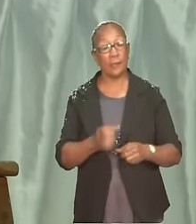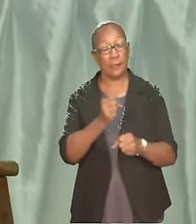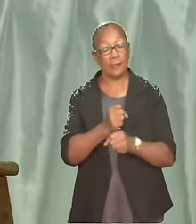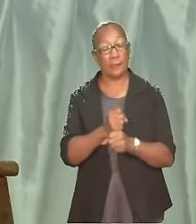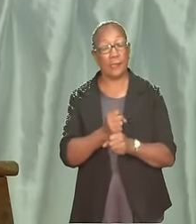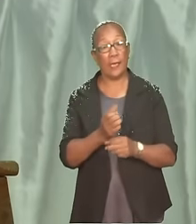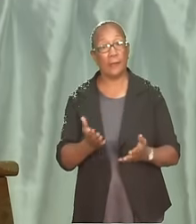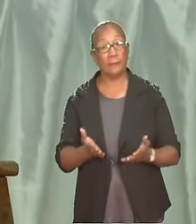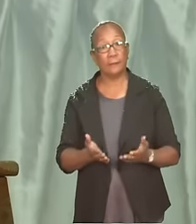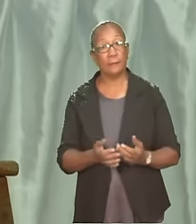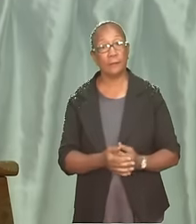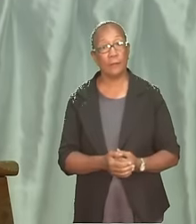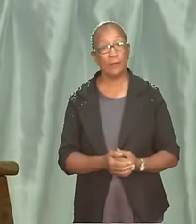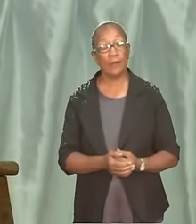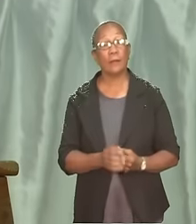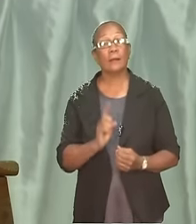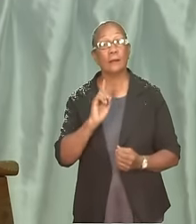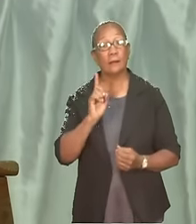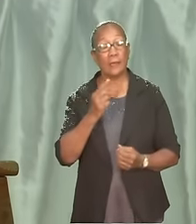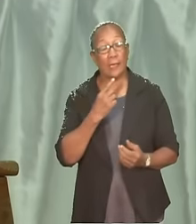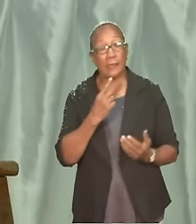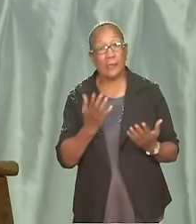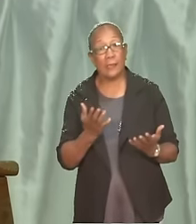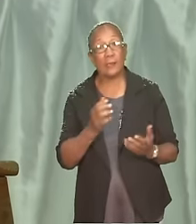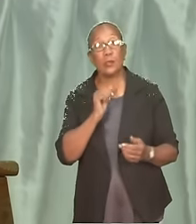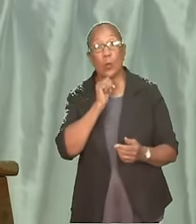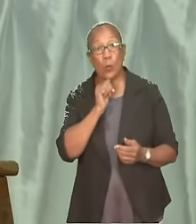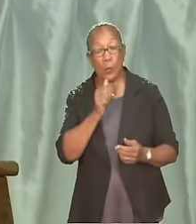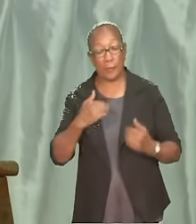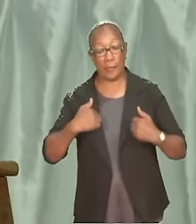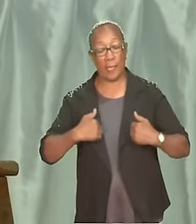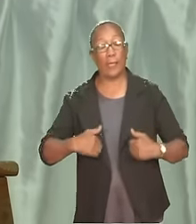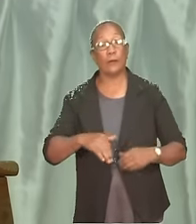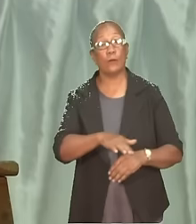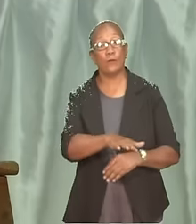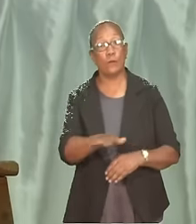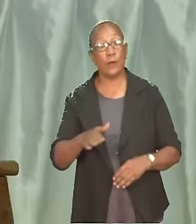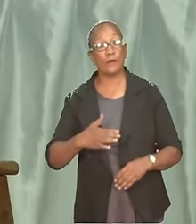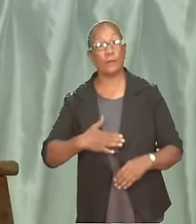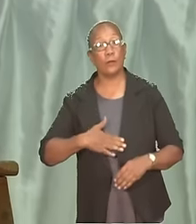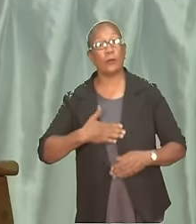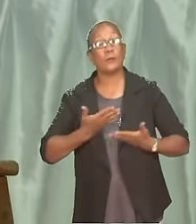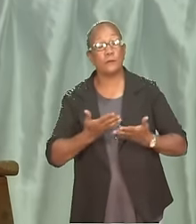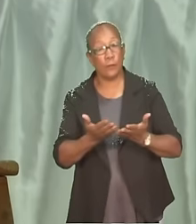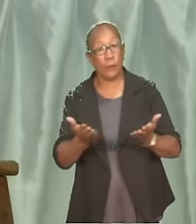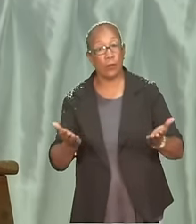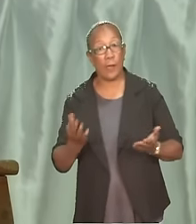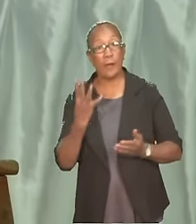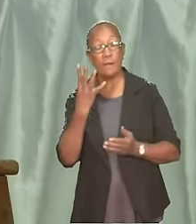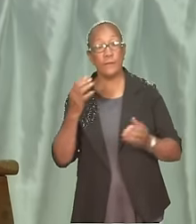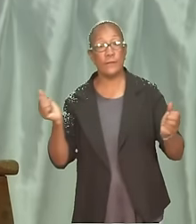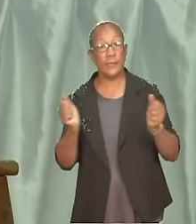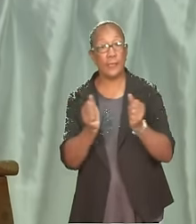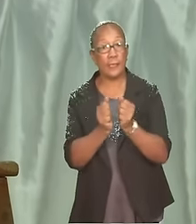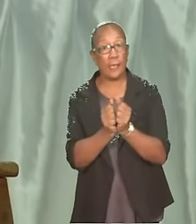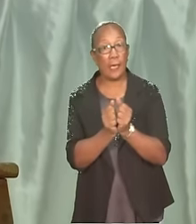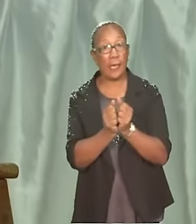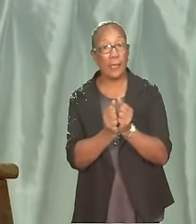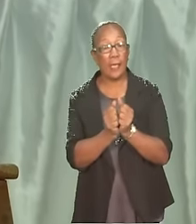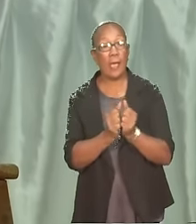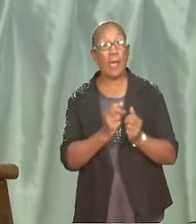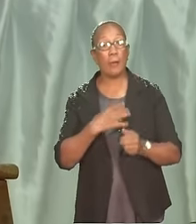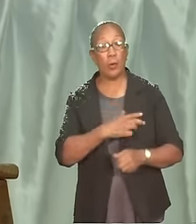gerealiseerd. Dat is wat het volk van ons verwacht had. 4 jaar geleden ons mandaat